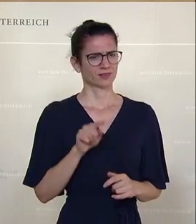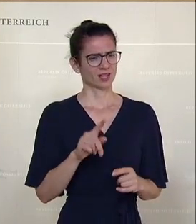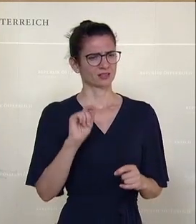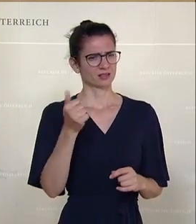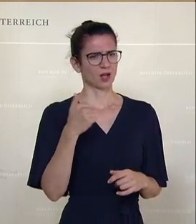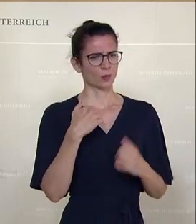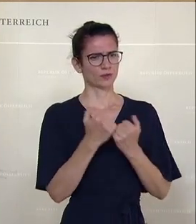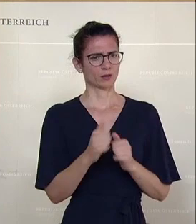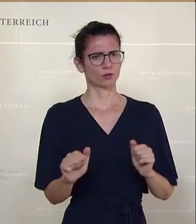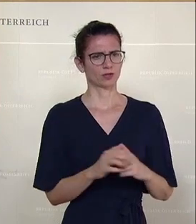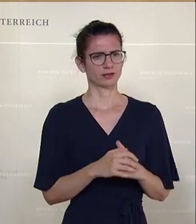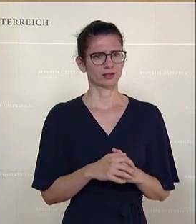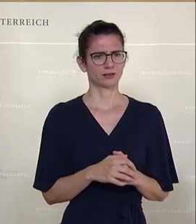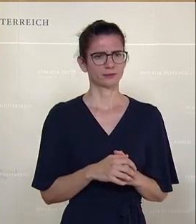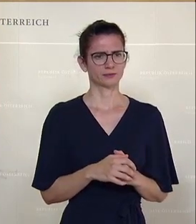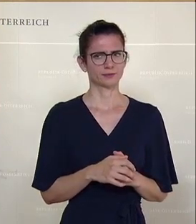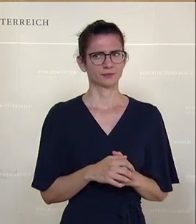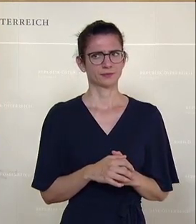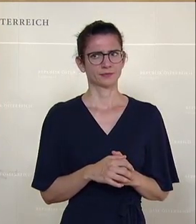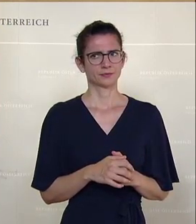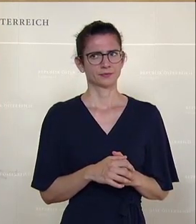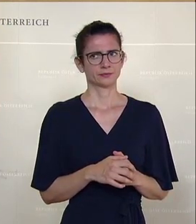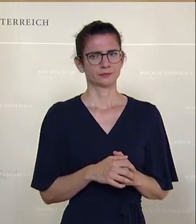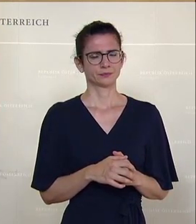Demokratie zulässig. Es wird ein